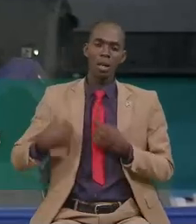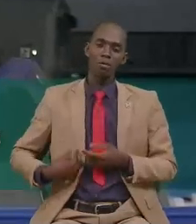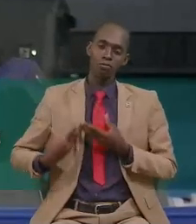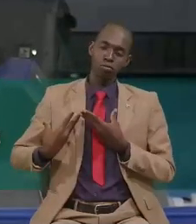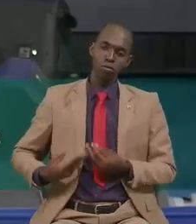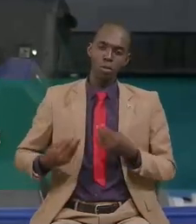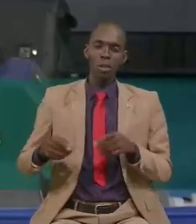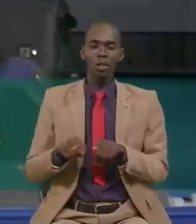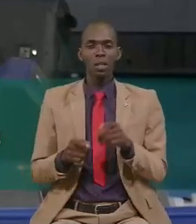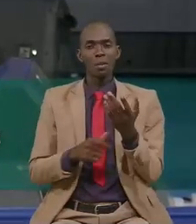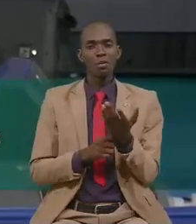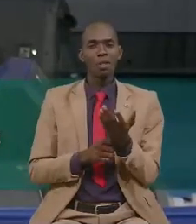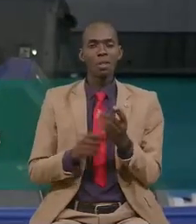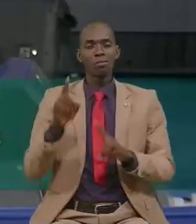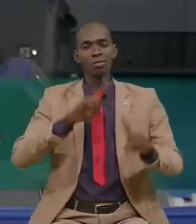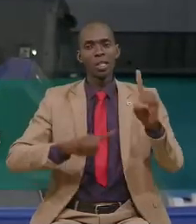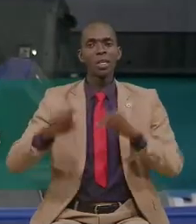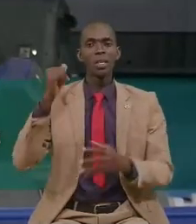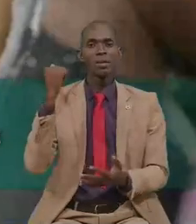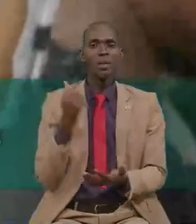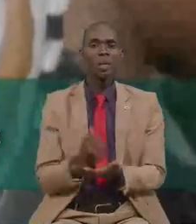Quelqu'un dit Amen.